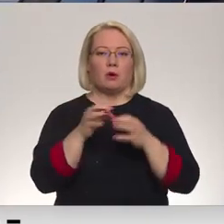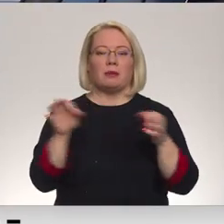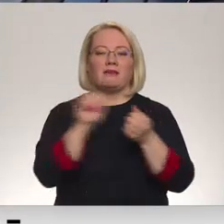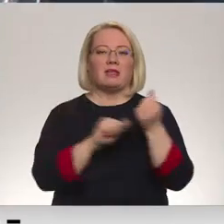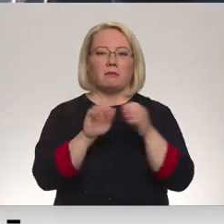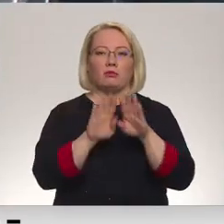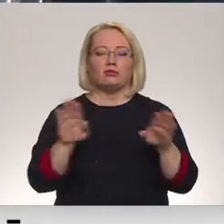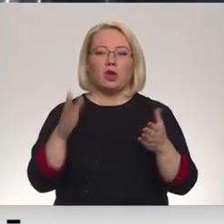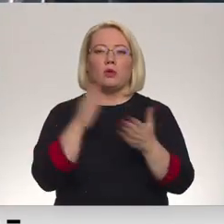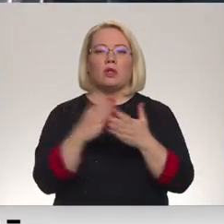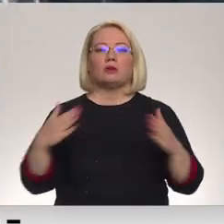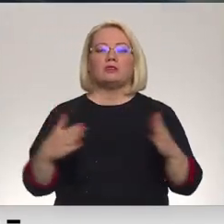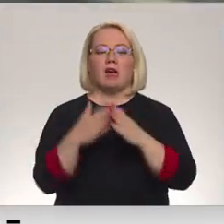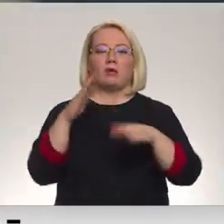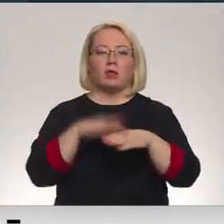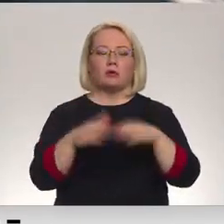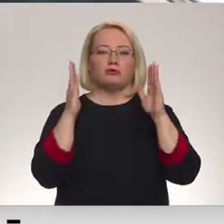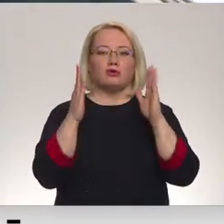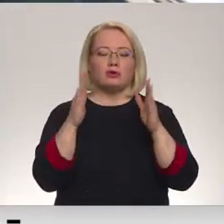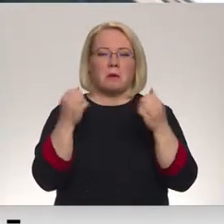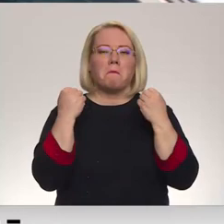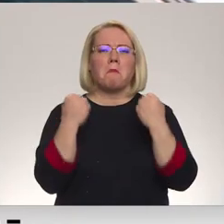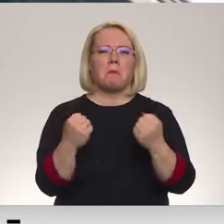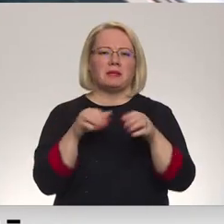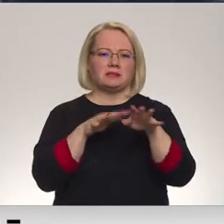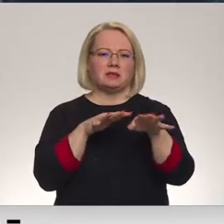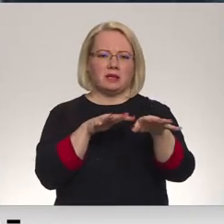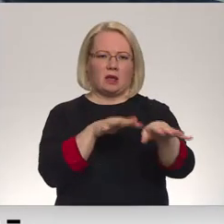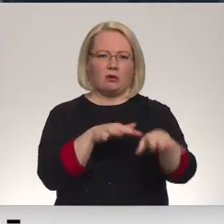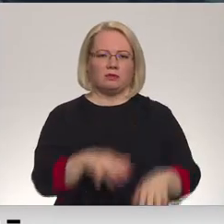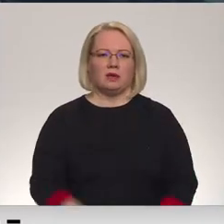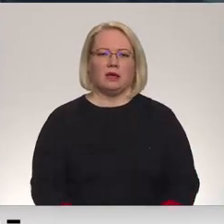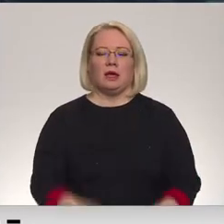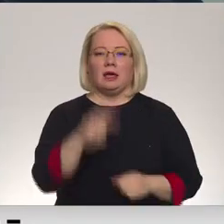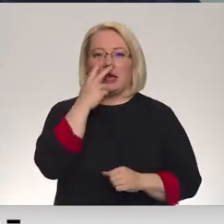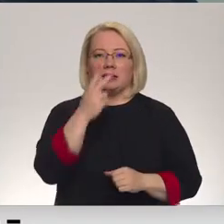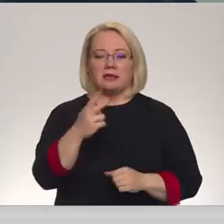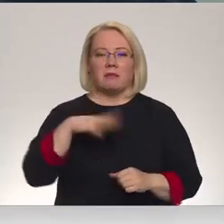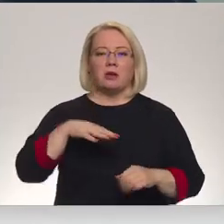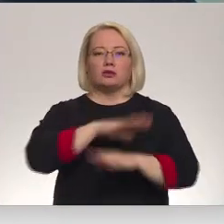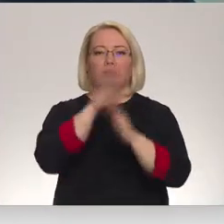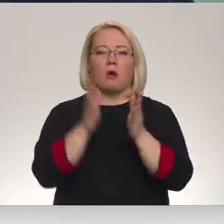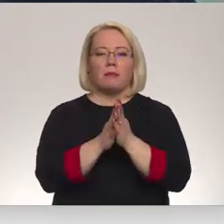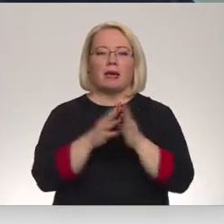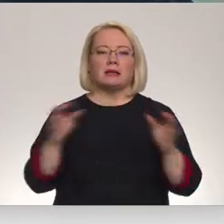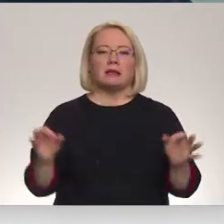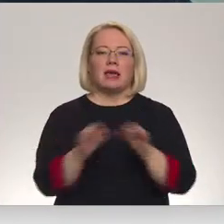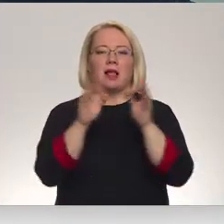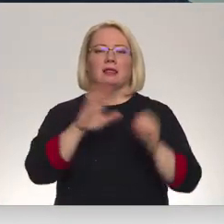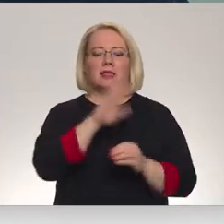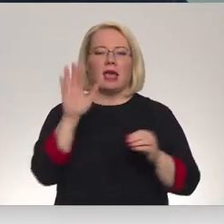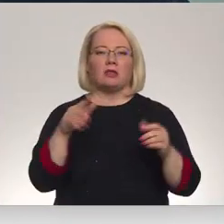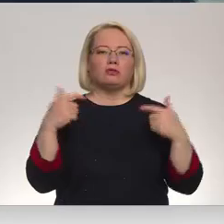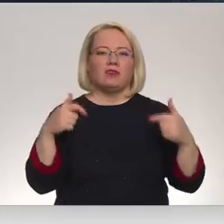muzejā notiekošo svinību dēļ uz šosejas veidojas pamatīgs sastrēgums. Kā izstās pēc kopīgas lieldienas svinēšanas, esam